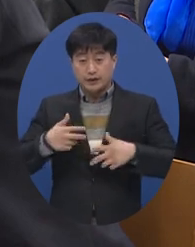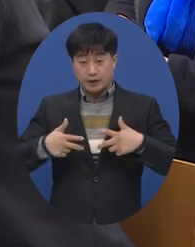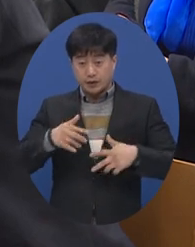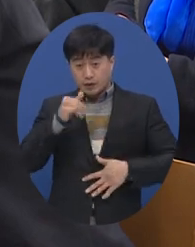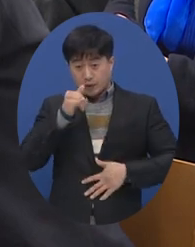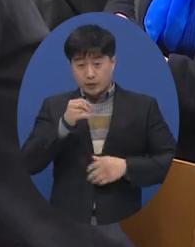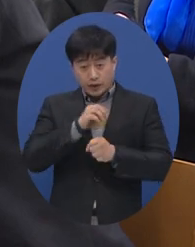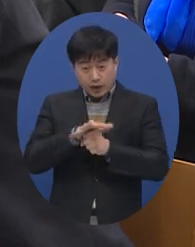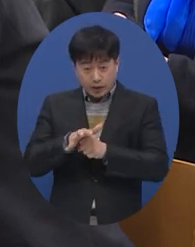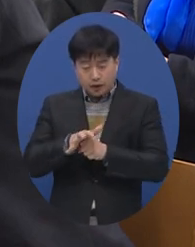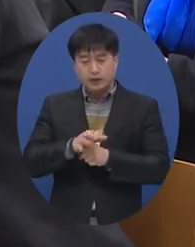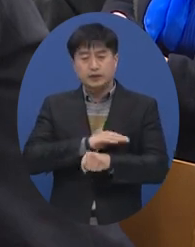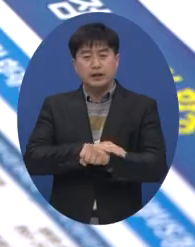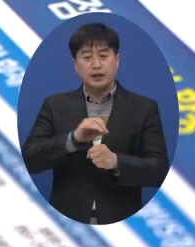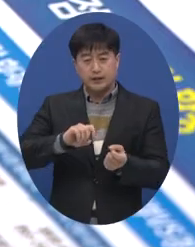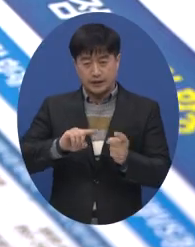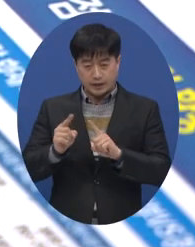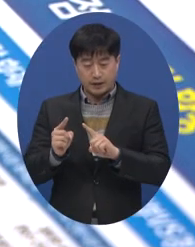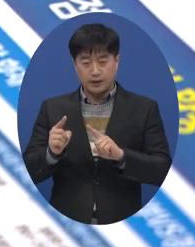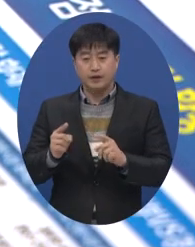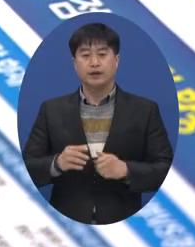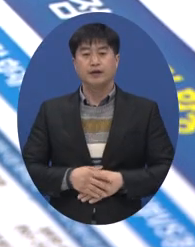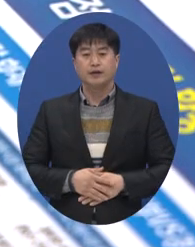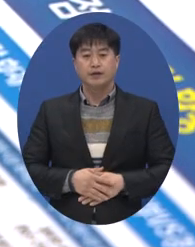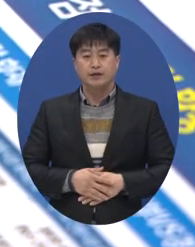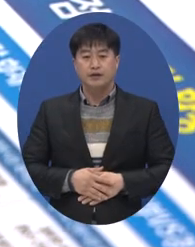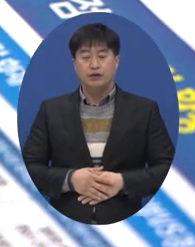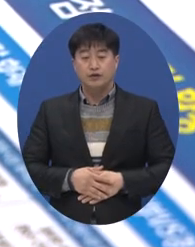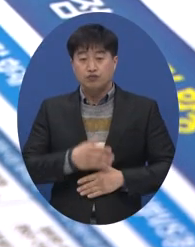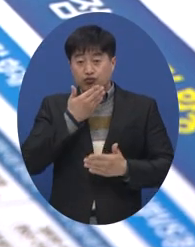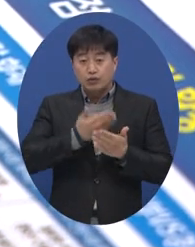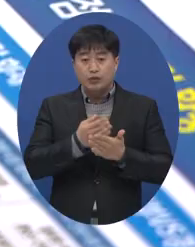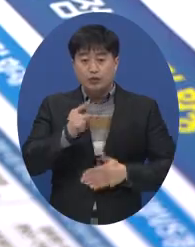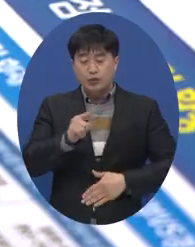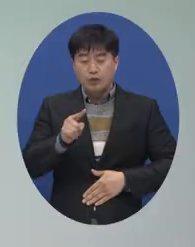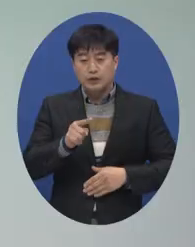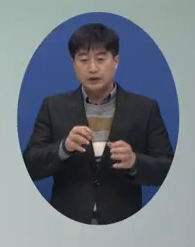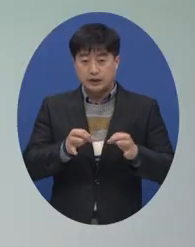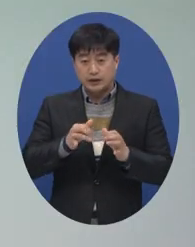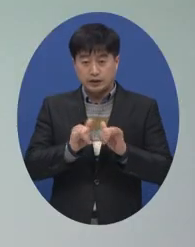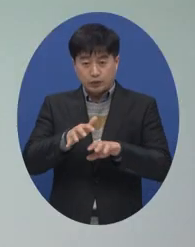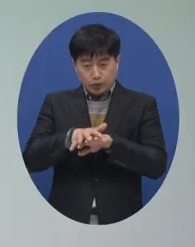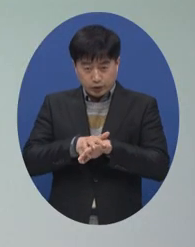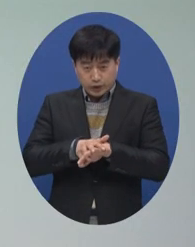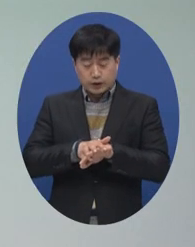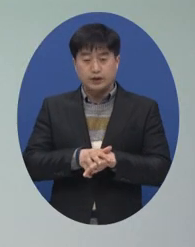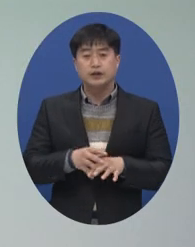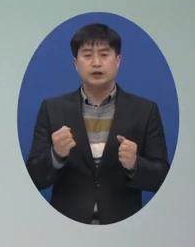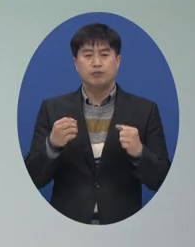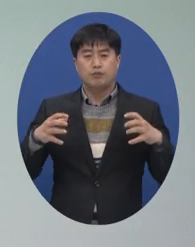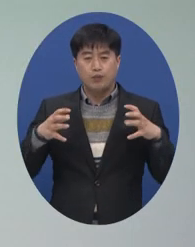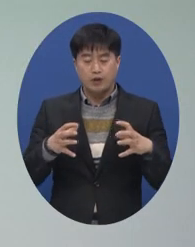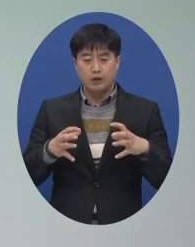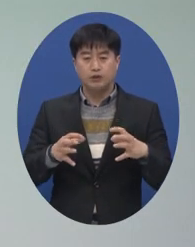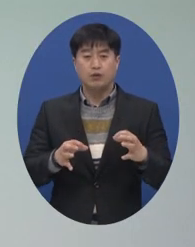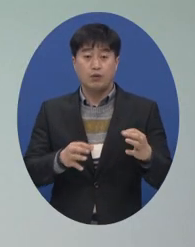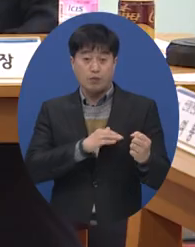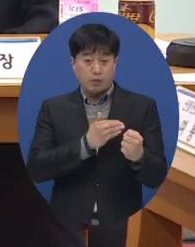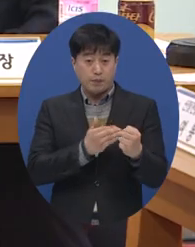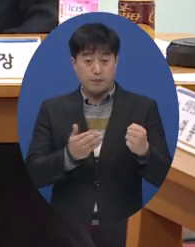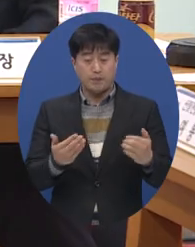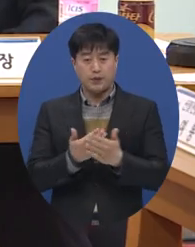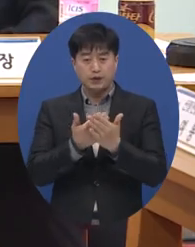잘 살려야 한다고 덧붙였습니다. 또 가장 중요한 것은 상인들의 조직화라며 상인들이 힘을 모아 상권 발전을 위해